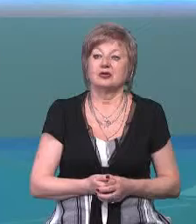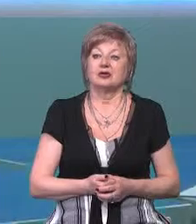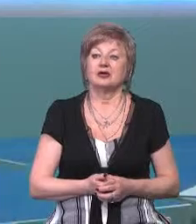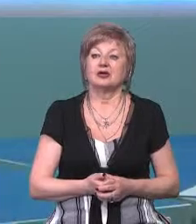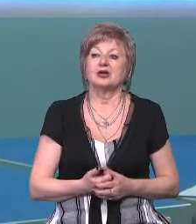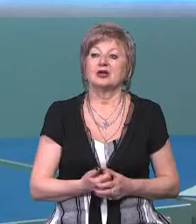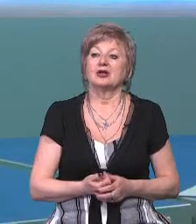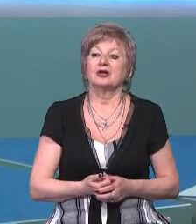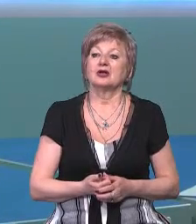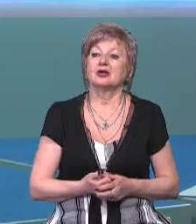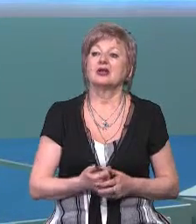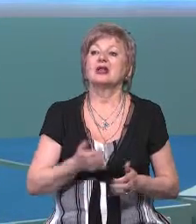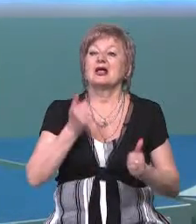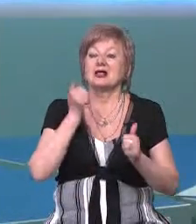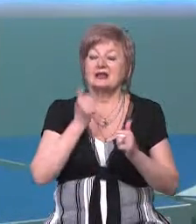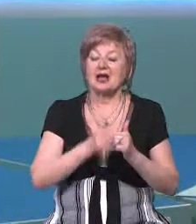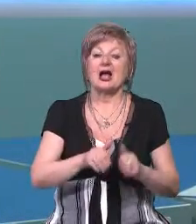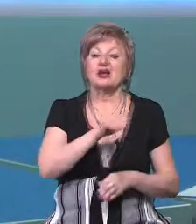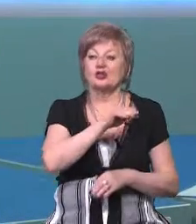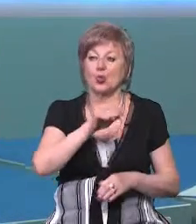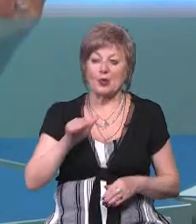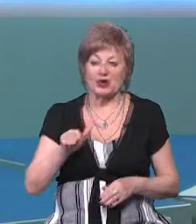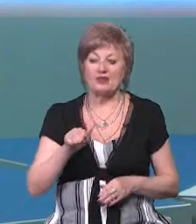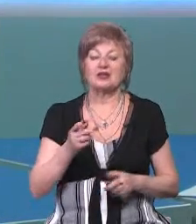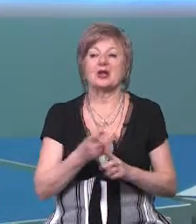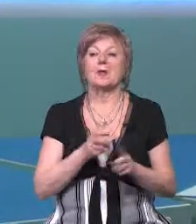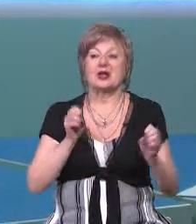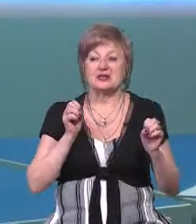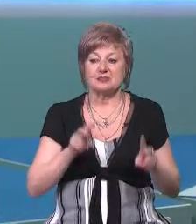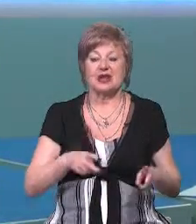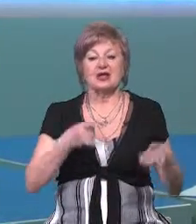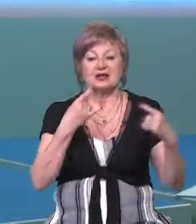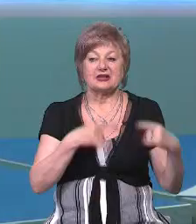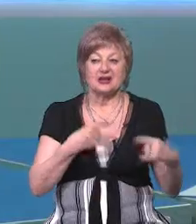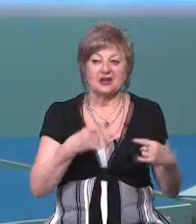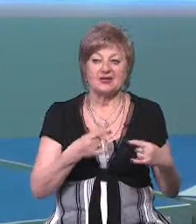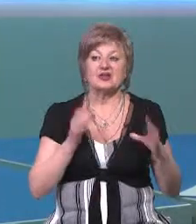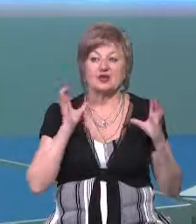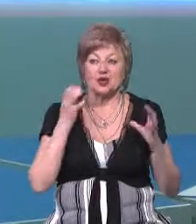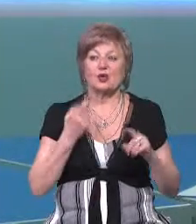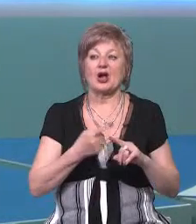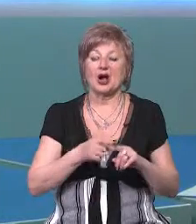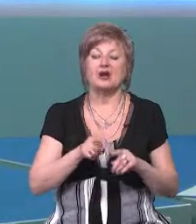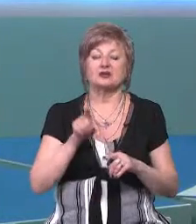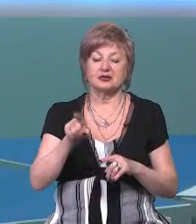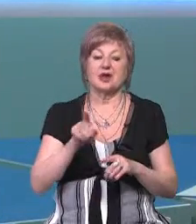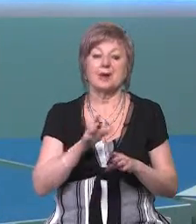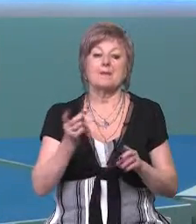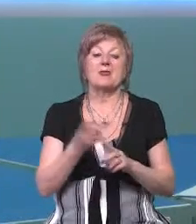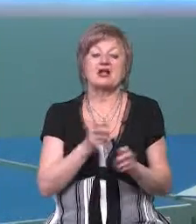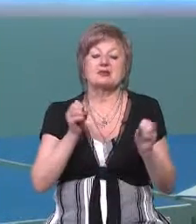фахівцем, що на кожному рівні і Рада нацбезпеки, телебачення, і, тобто це безпека держави, це...